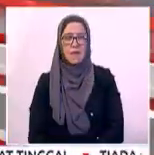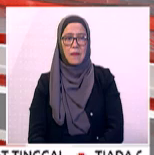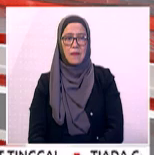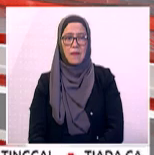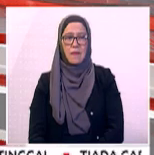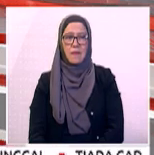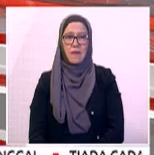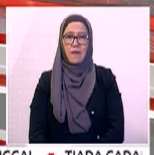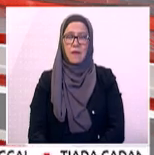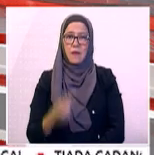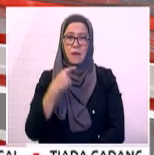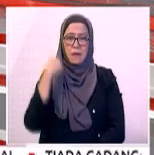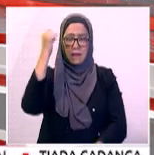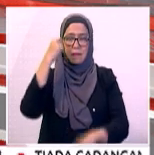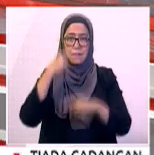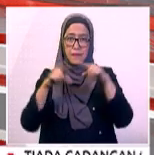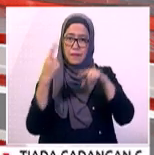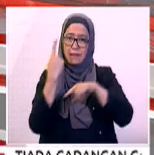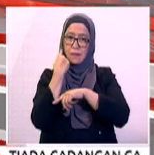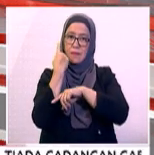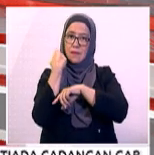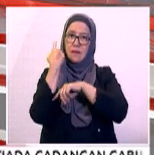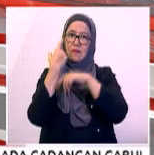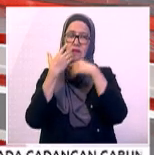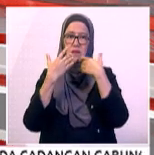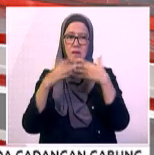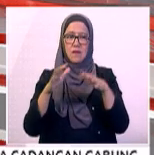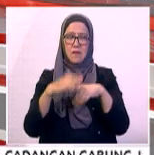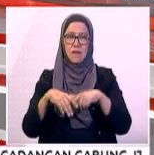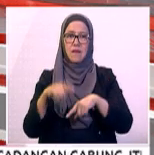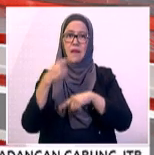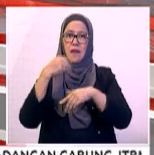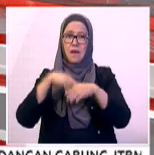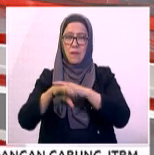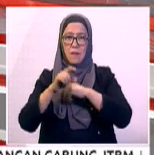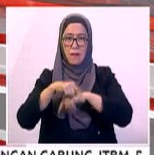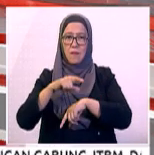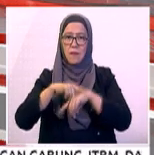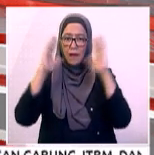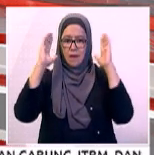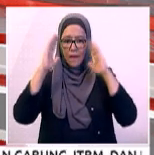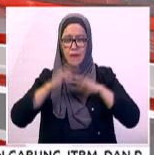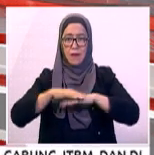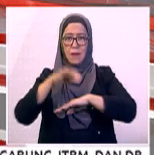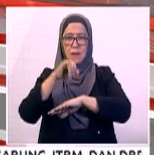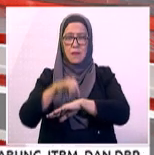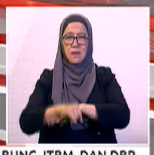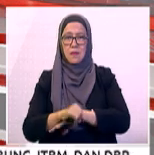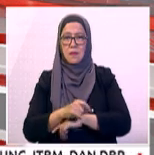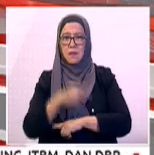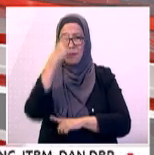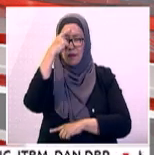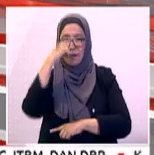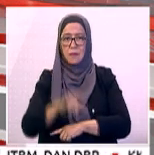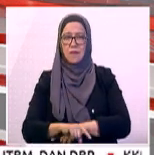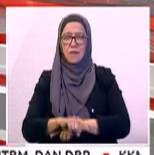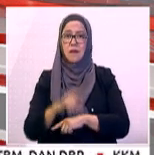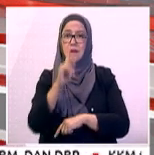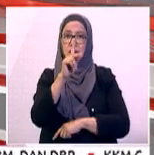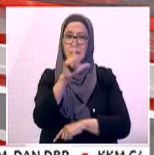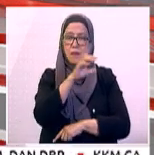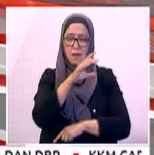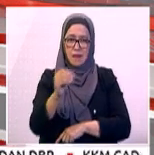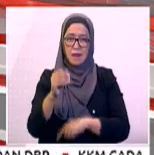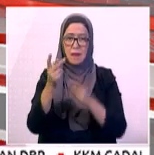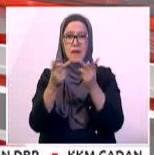Saudara, sebentar tadi telah pun masuk waktu solat fardu isyak bagi wilayah Persekutuan Kuala Lumpur dan kawasan-kawasan yang sewaktu